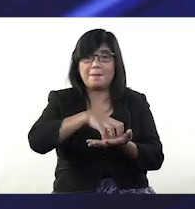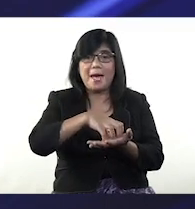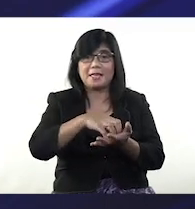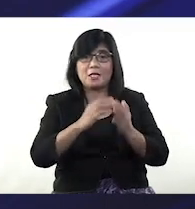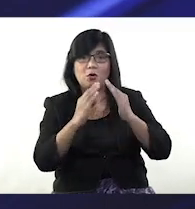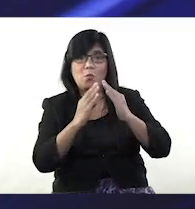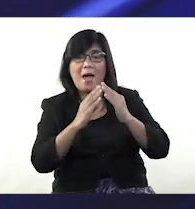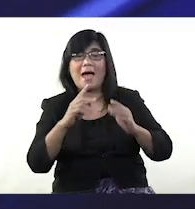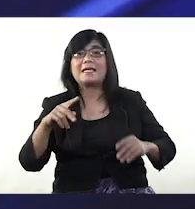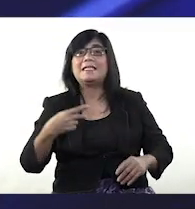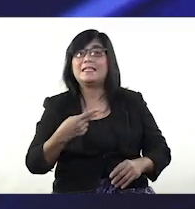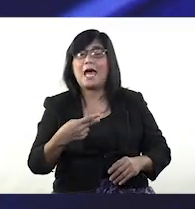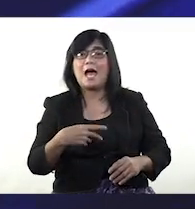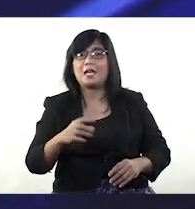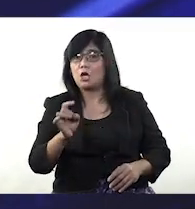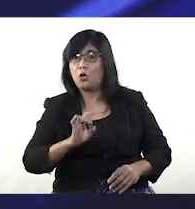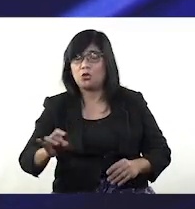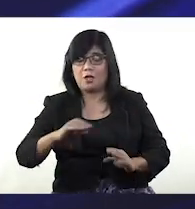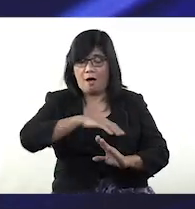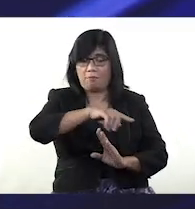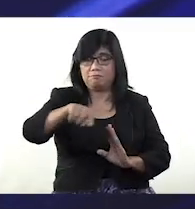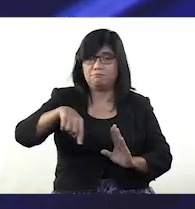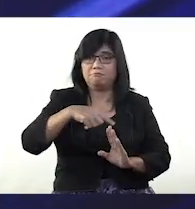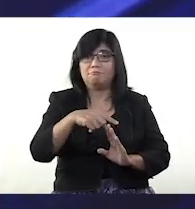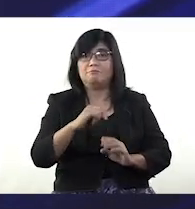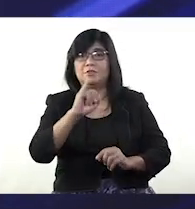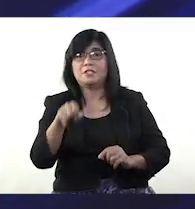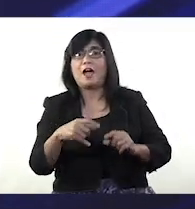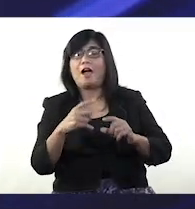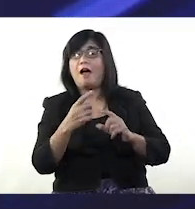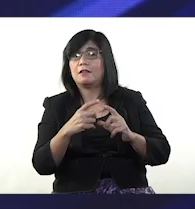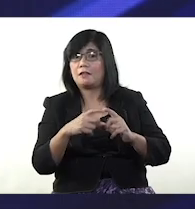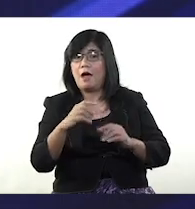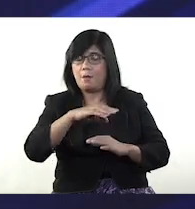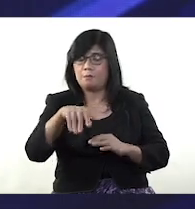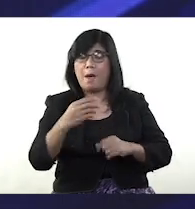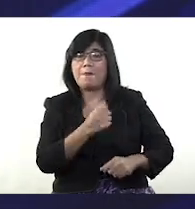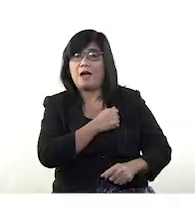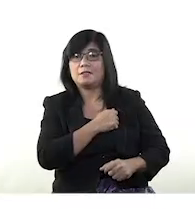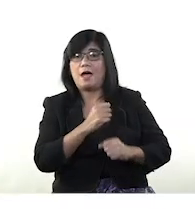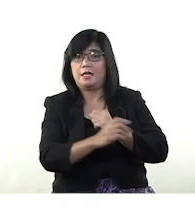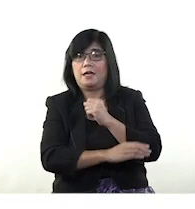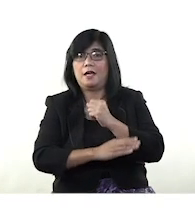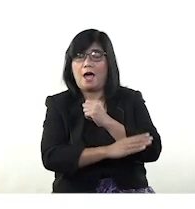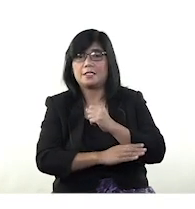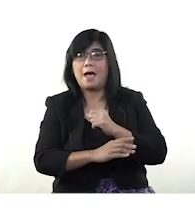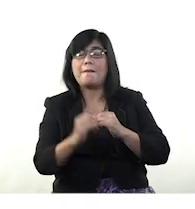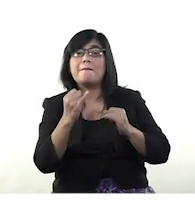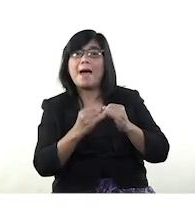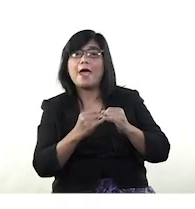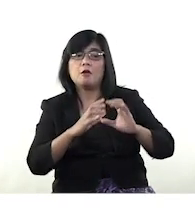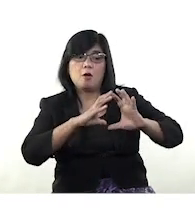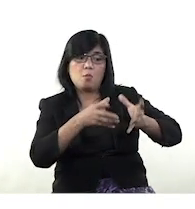sampai kuotanya sampai provinsinya the same bangsa dan negaranya sampai ke ujung bumi artinya